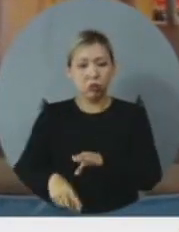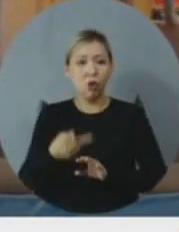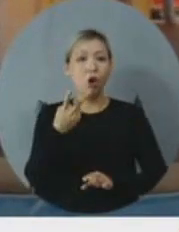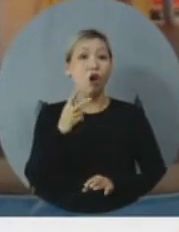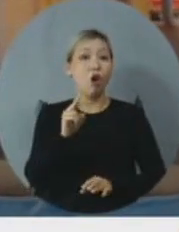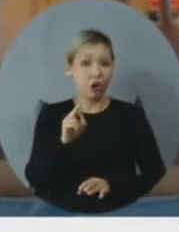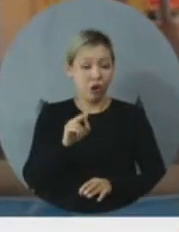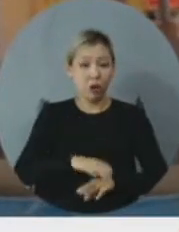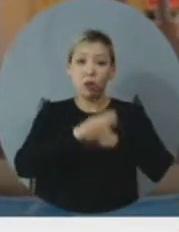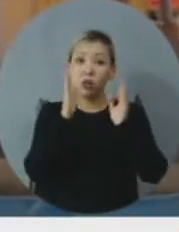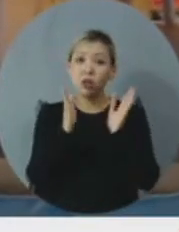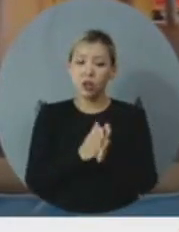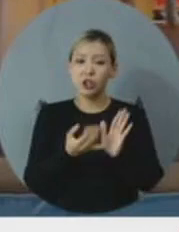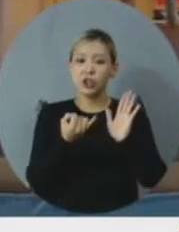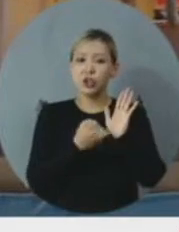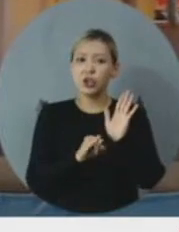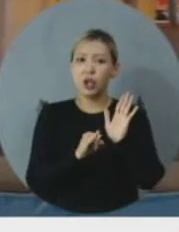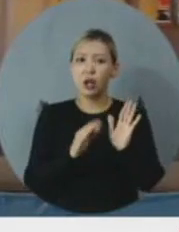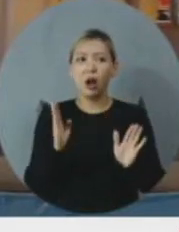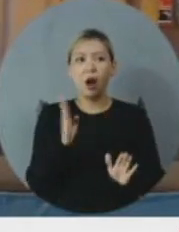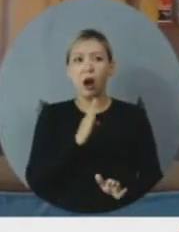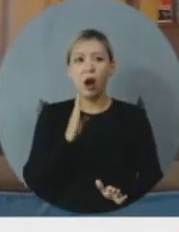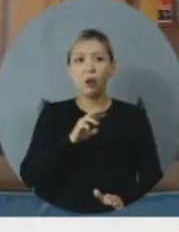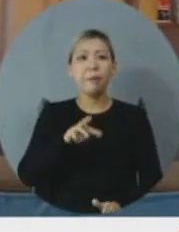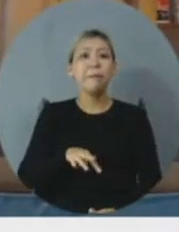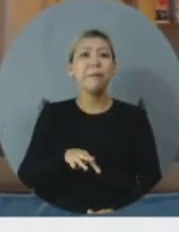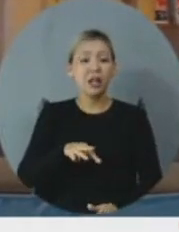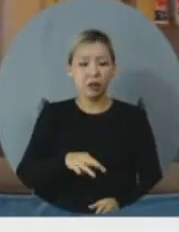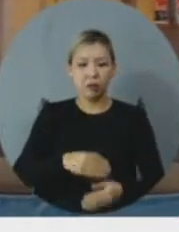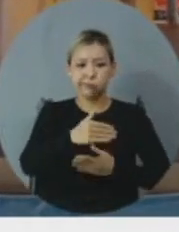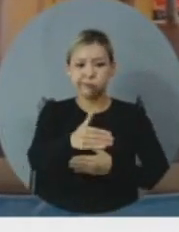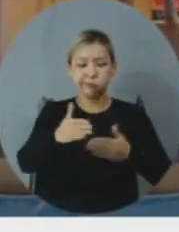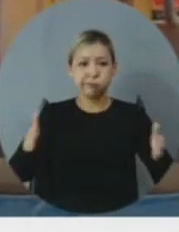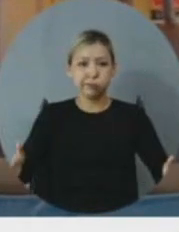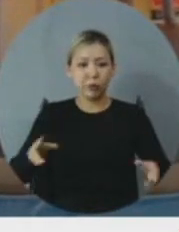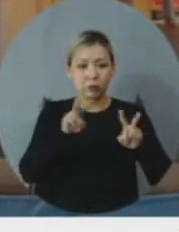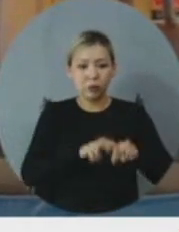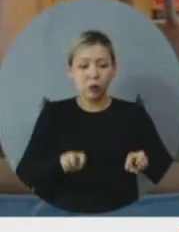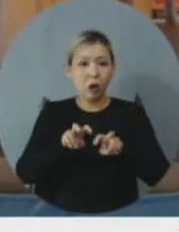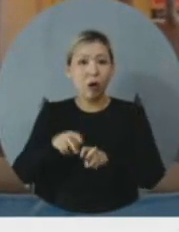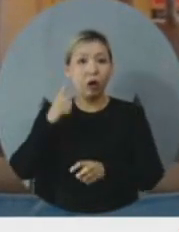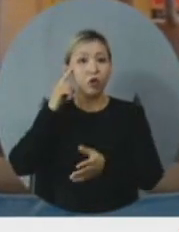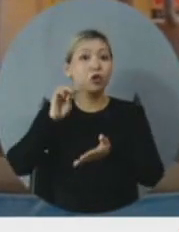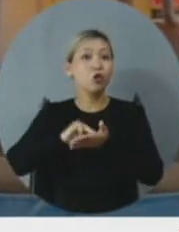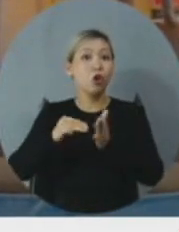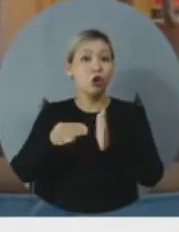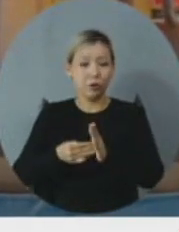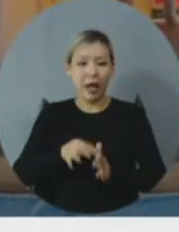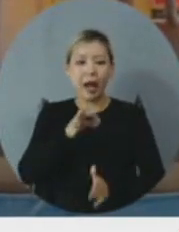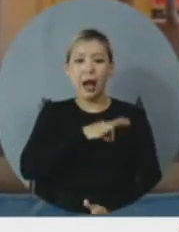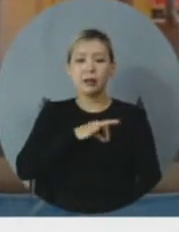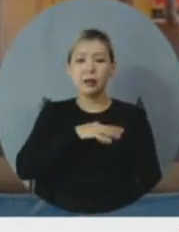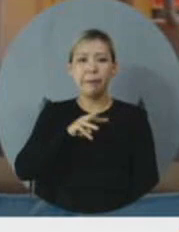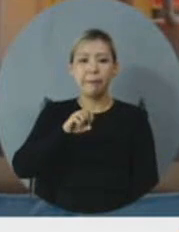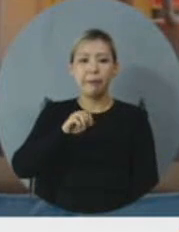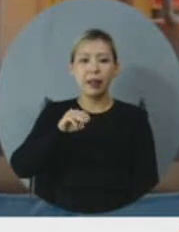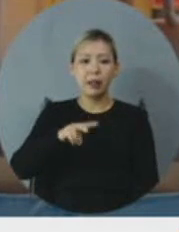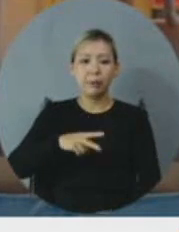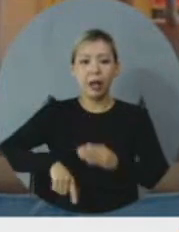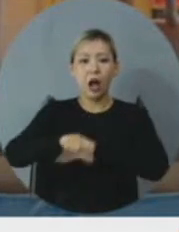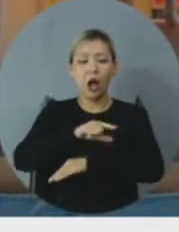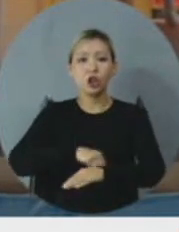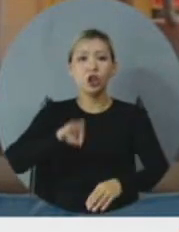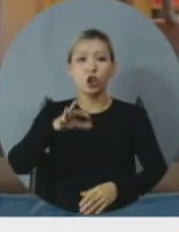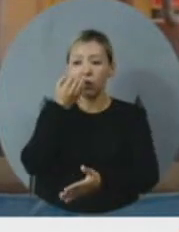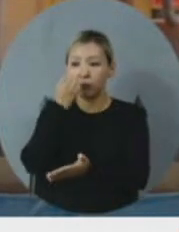цаоног. Ингээд нийтдээ бол нэг 60 гаруй мянган метр туршид өрнөлөө гэсэн ийм төлөвлөгөөтэй хэвшлэлт бол газрын төсний газраар батлуулаад ингээд